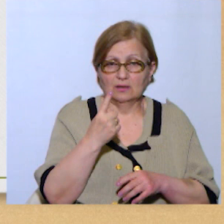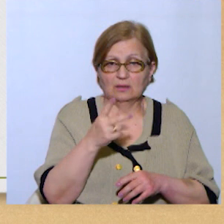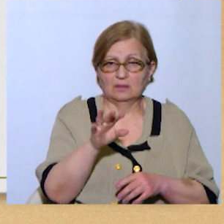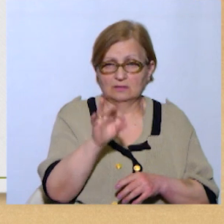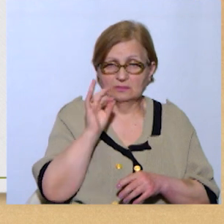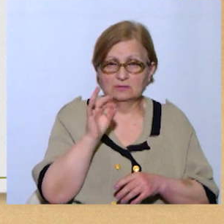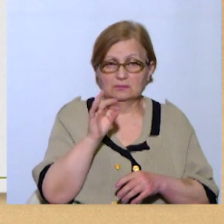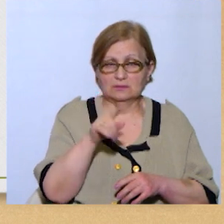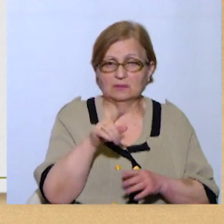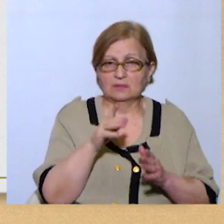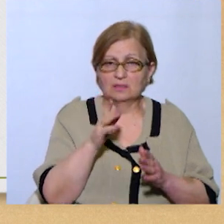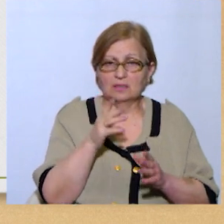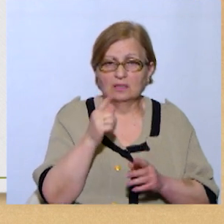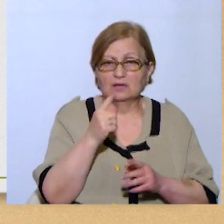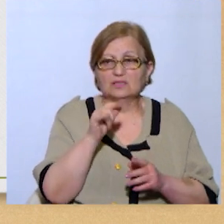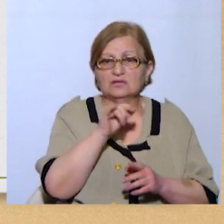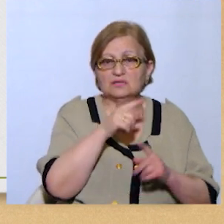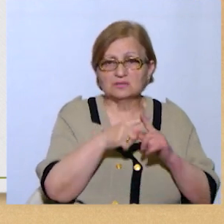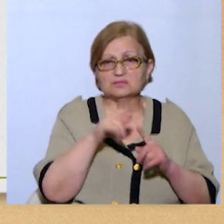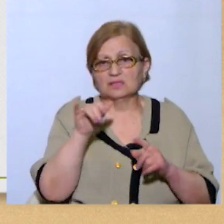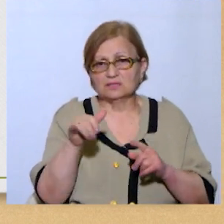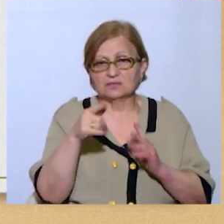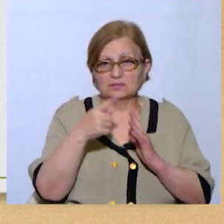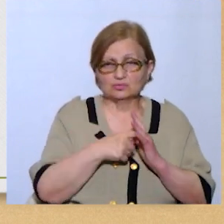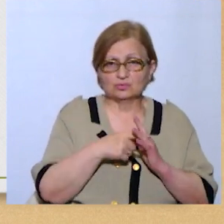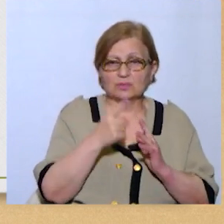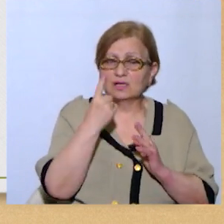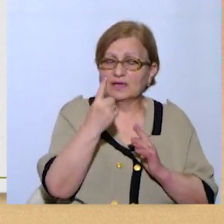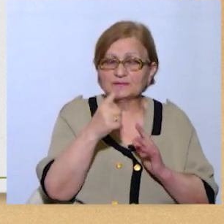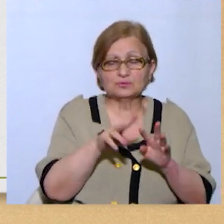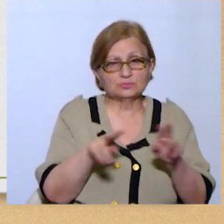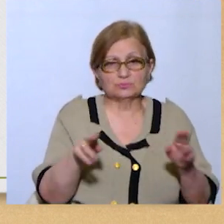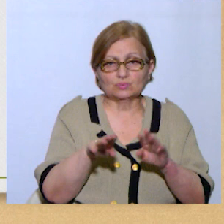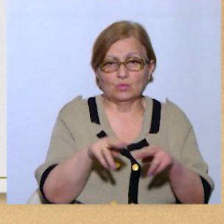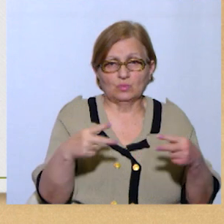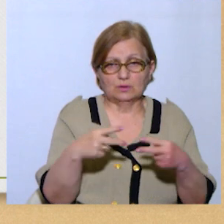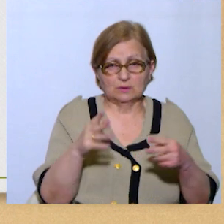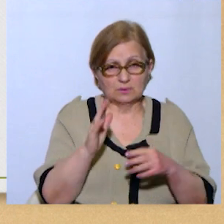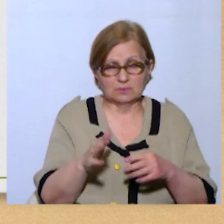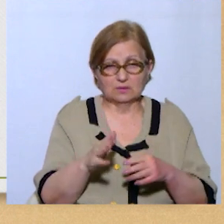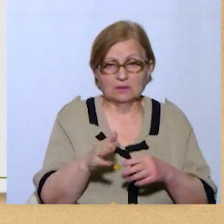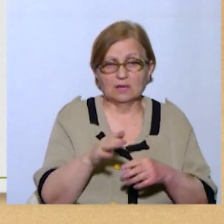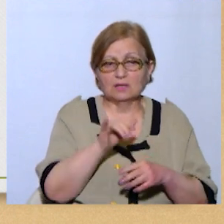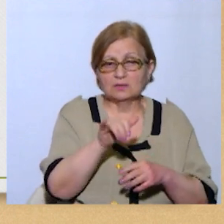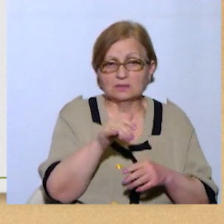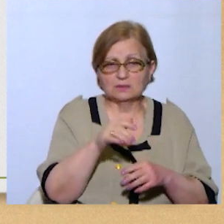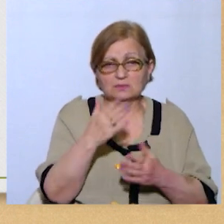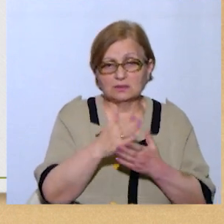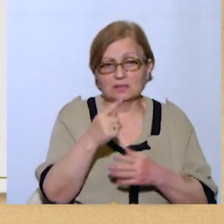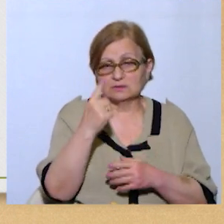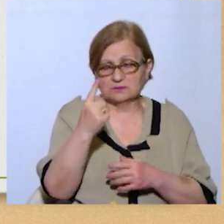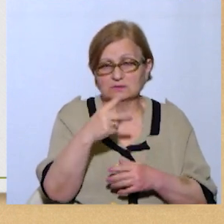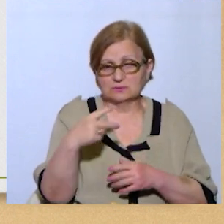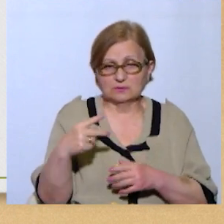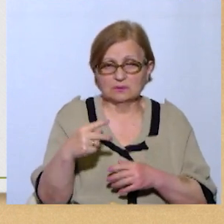ამ მონაცემებში. შესაბამისად x და y შორის ერთ-ერთი აუცილებლად 1 სტოლი უნდა იყოს, თქვათ y არის 1 სტოლი.